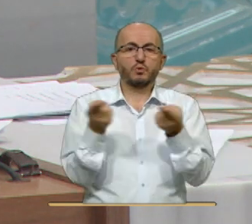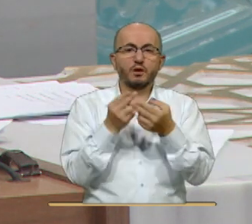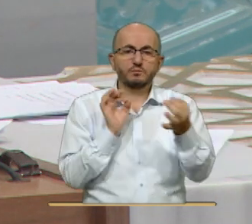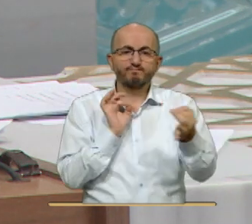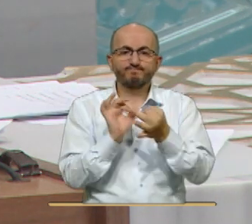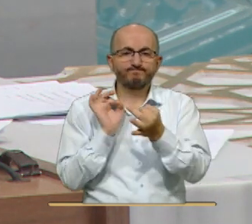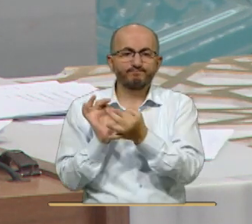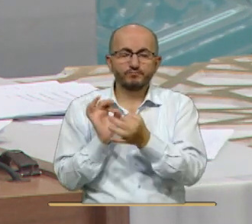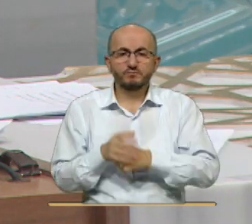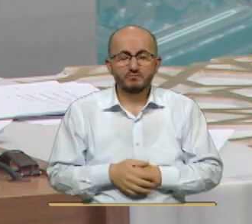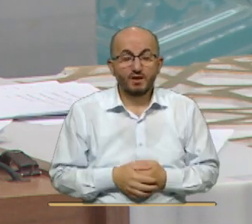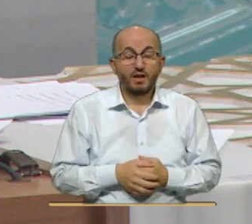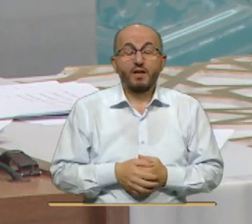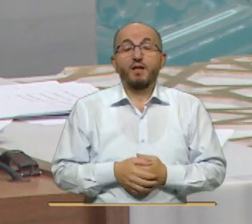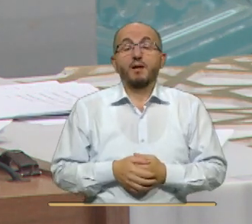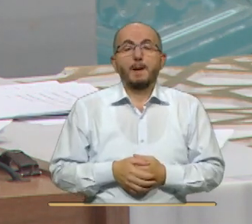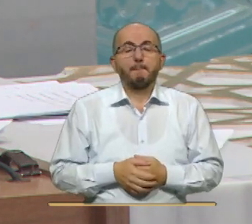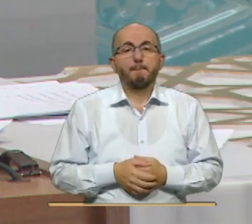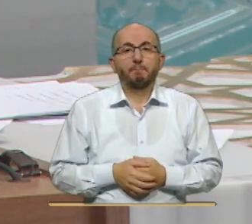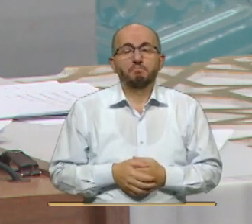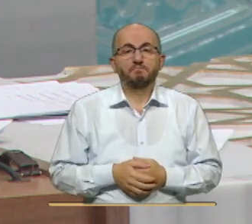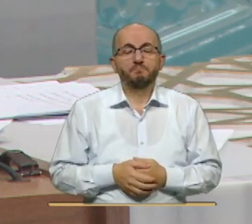ilişkilerden, efendim,